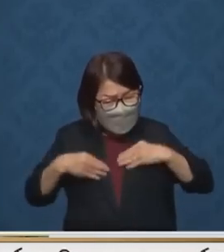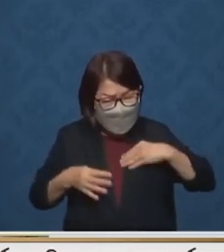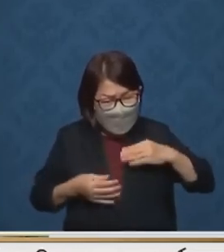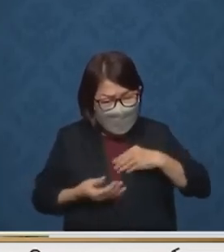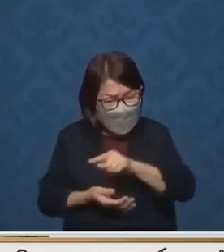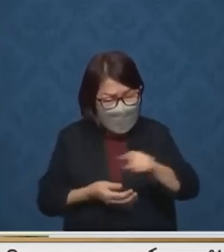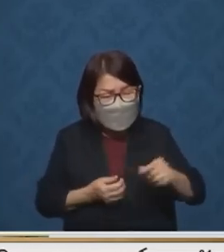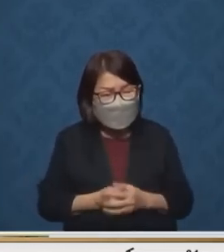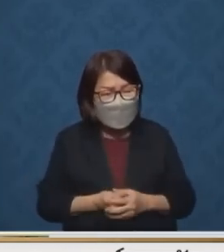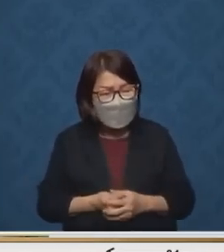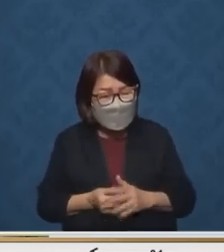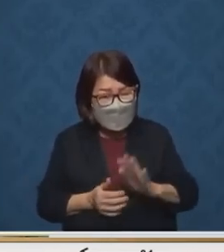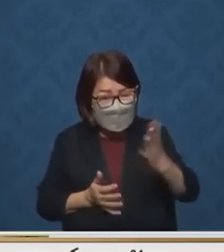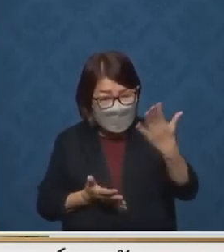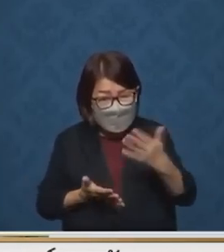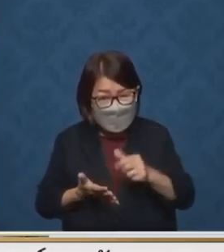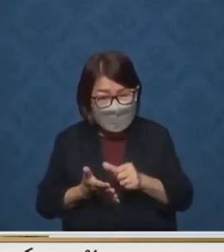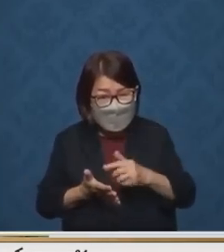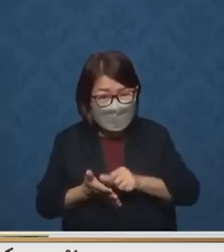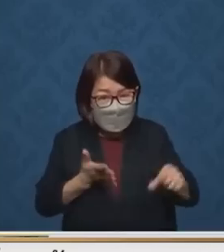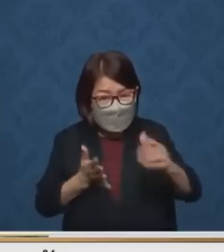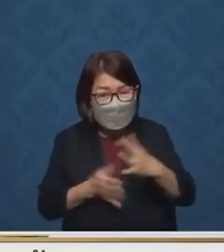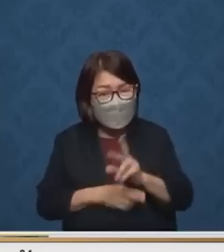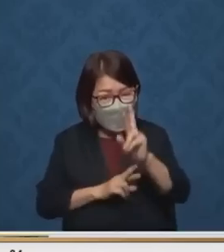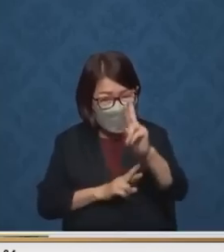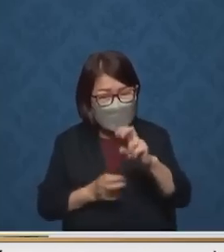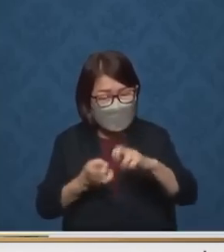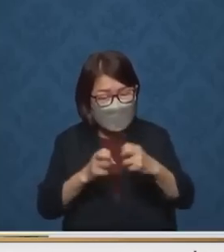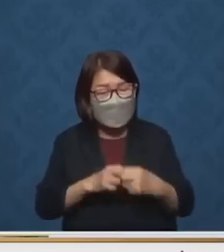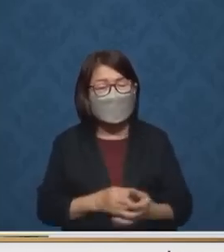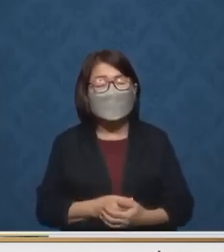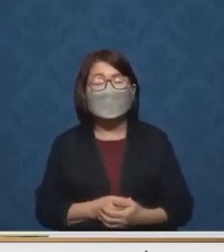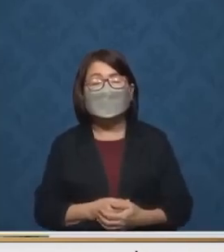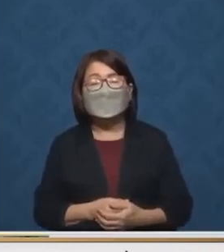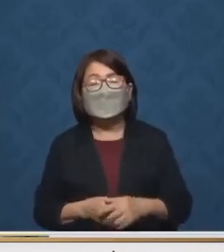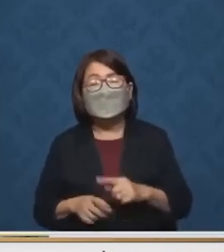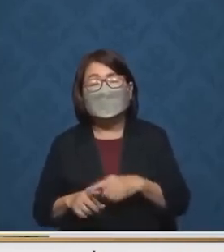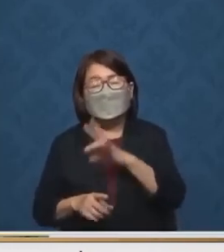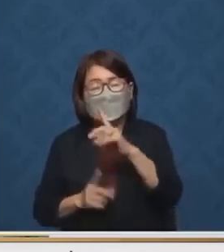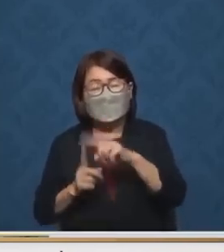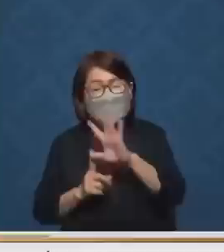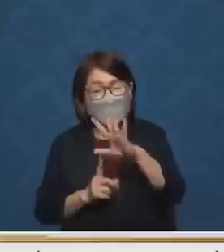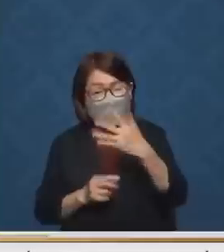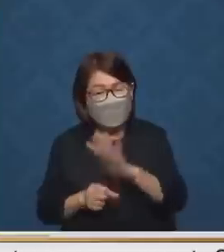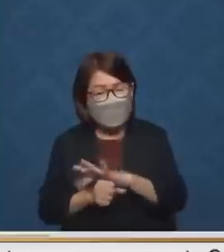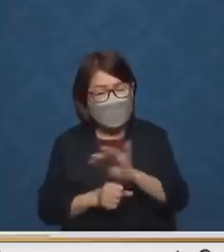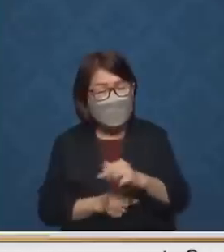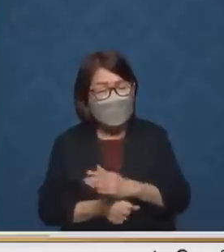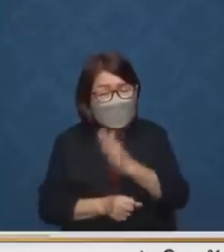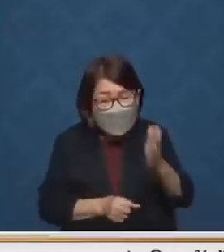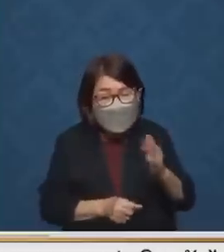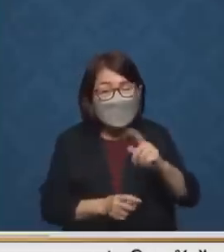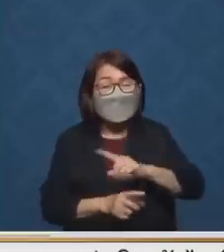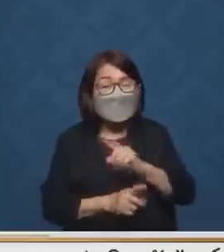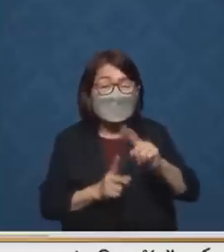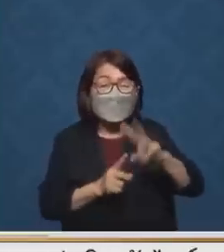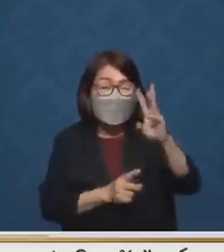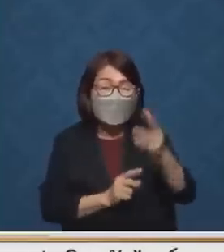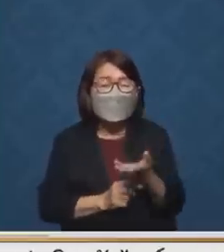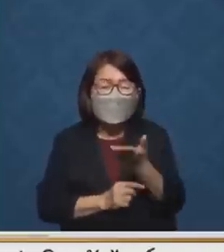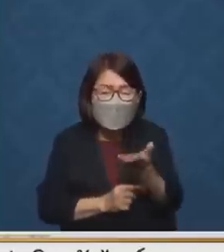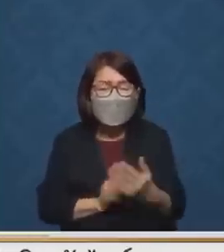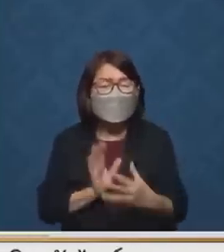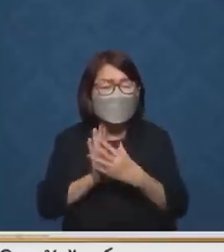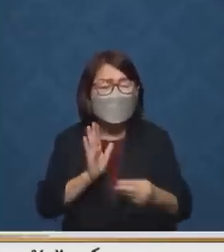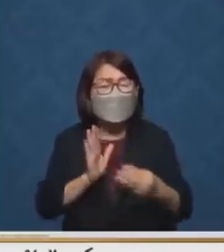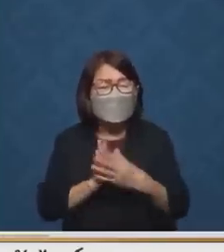อ5 กรักฎาไม่พอ6 กรักฎา ยังจัดต่อขออนุมัการจัดอบลมข้มูลข่วสาม